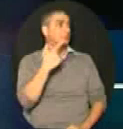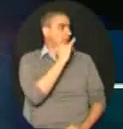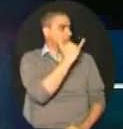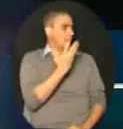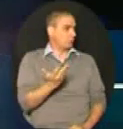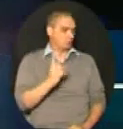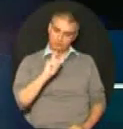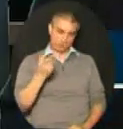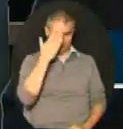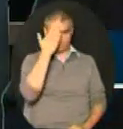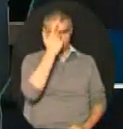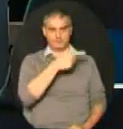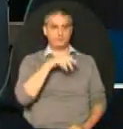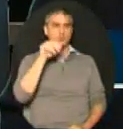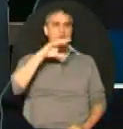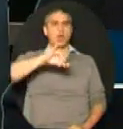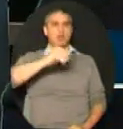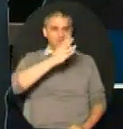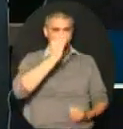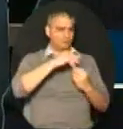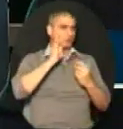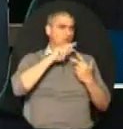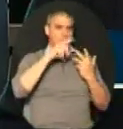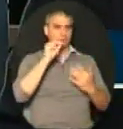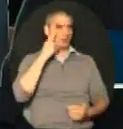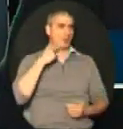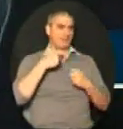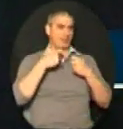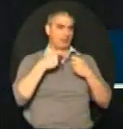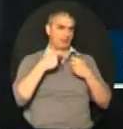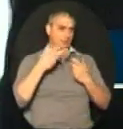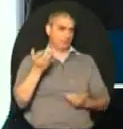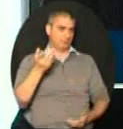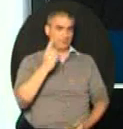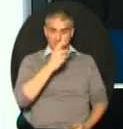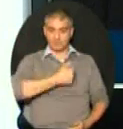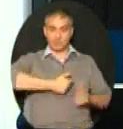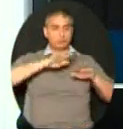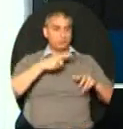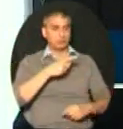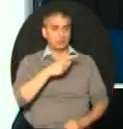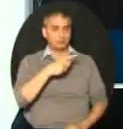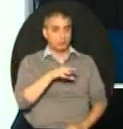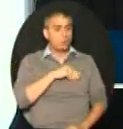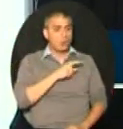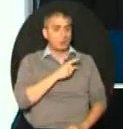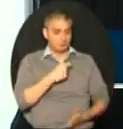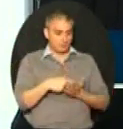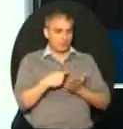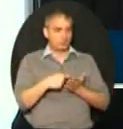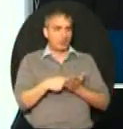נכון, כולנו מכירים את אורן חזן ולא ננקוב בעוד שמות כדי להביך את החבר שלנו כאן. אבל ראש ממשלה שמוכן